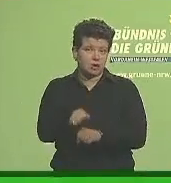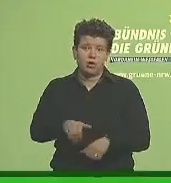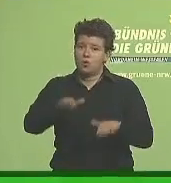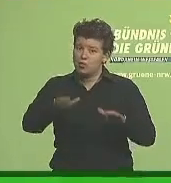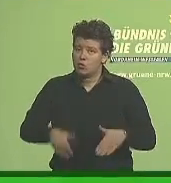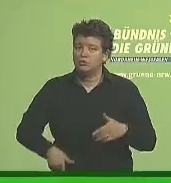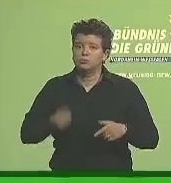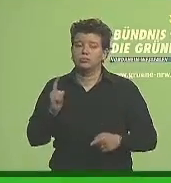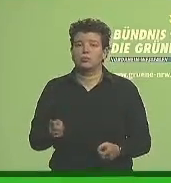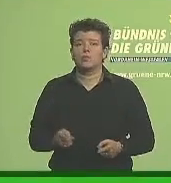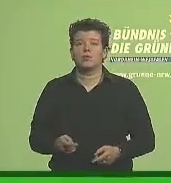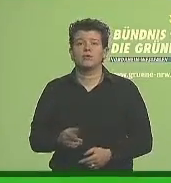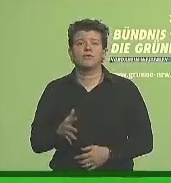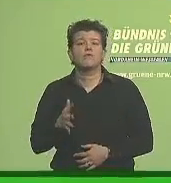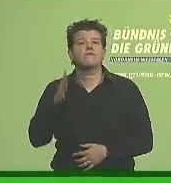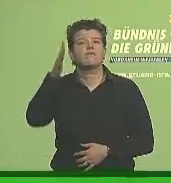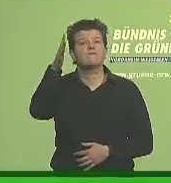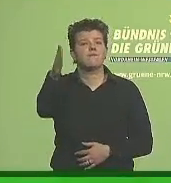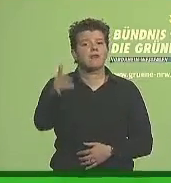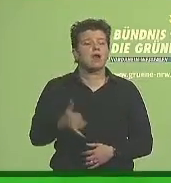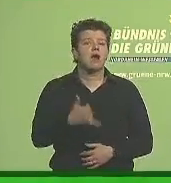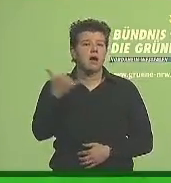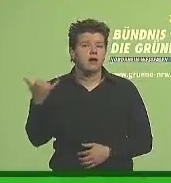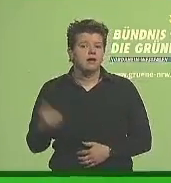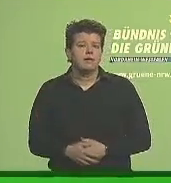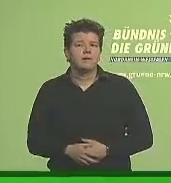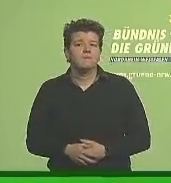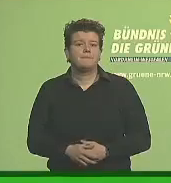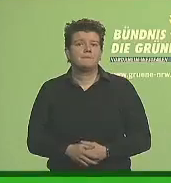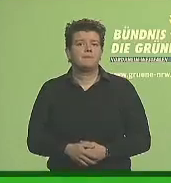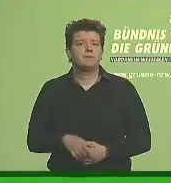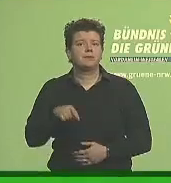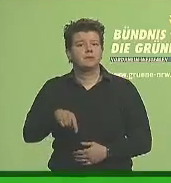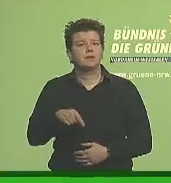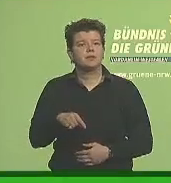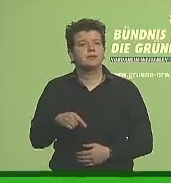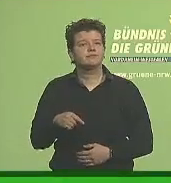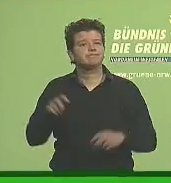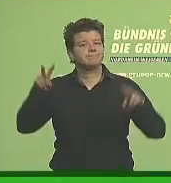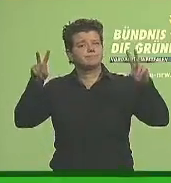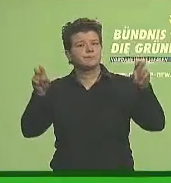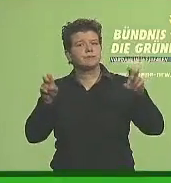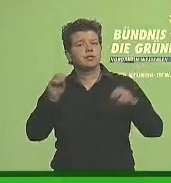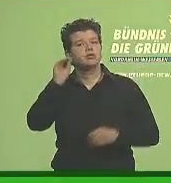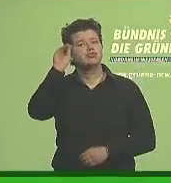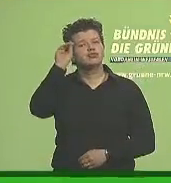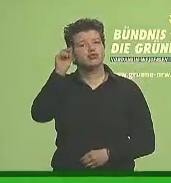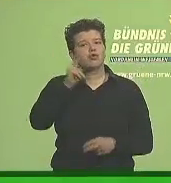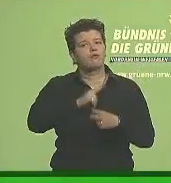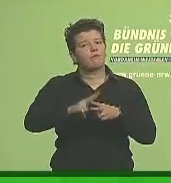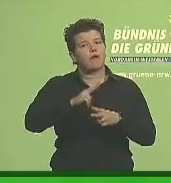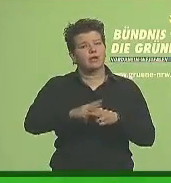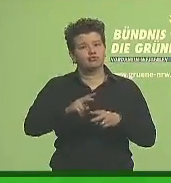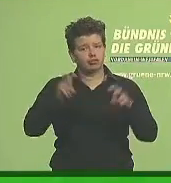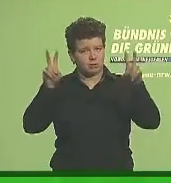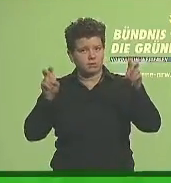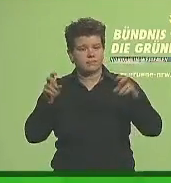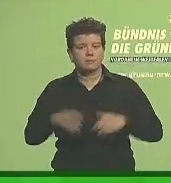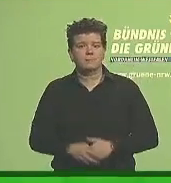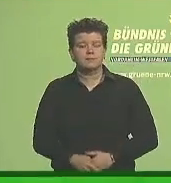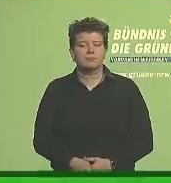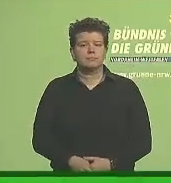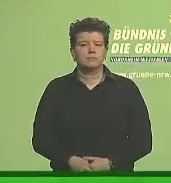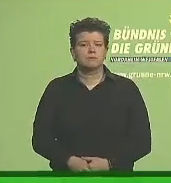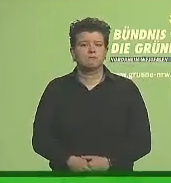Nordrhein-Westfalen gucken. Wir haben die Chance, dass wir hier zu einer Zukunftswerkstatt werden und nicht zu einem Industriemuseum, wie andere